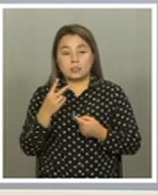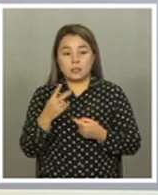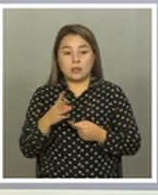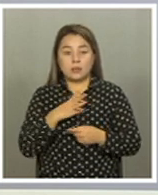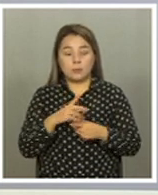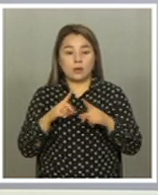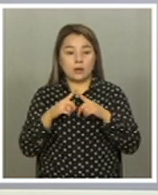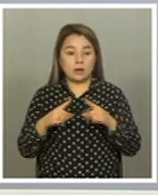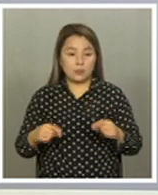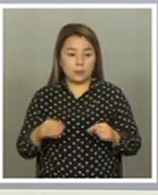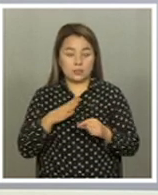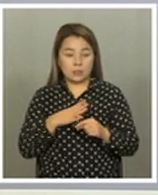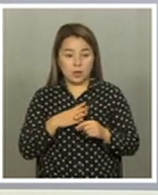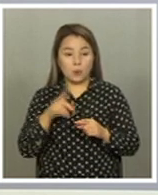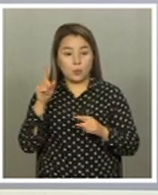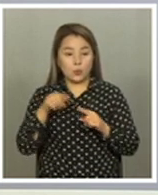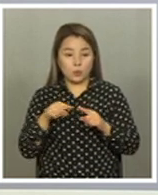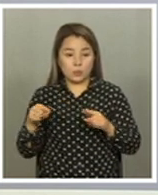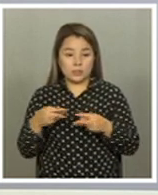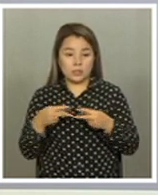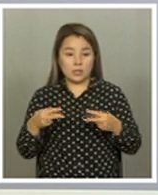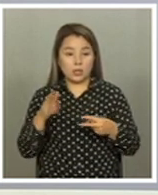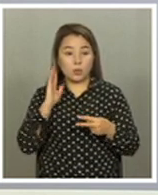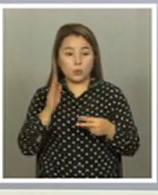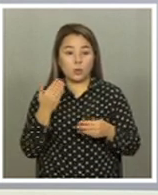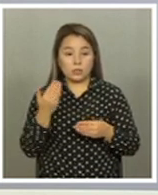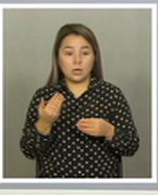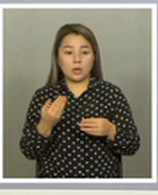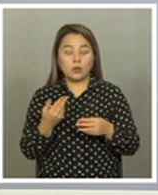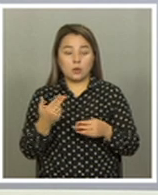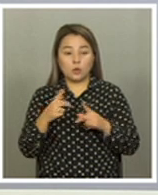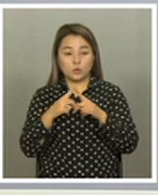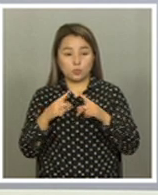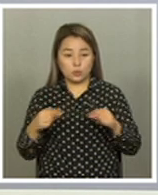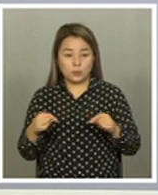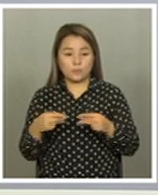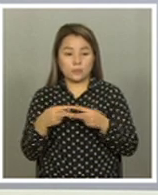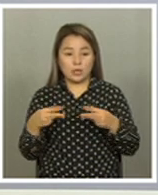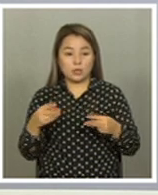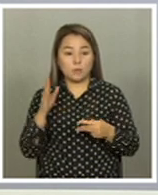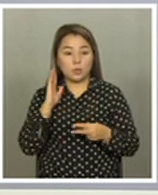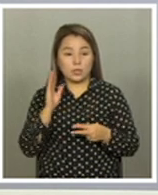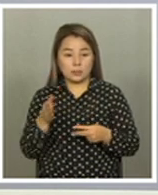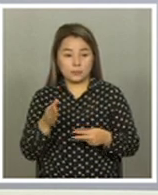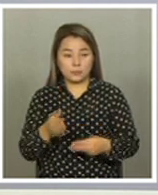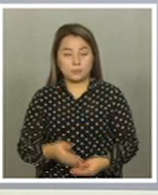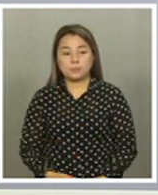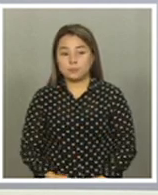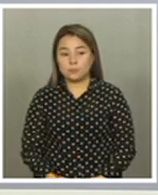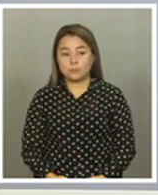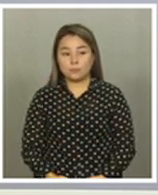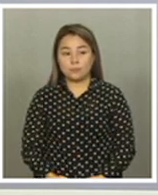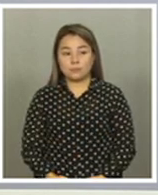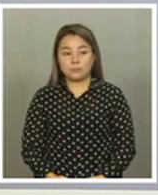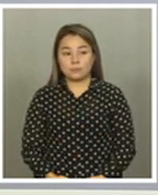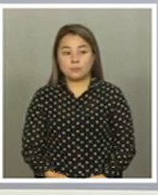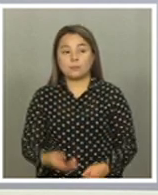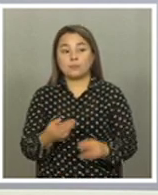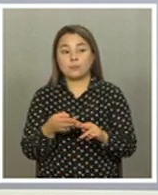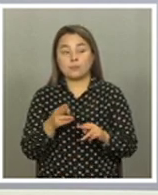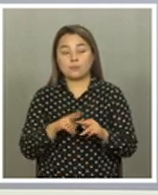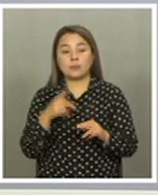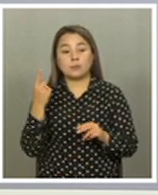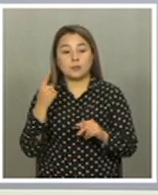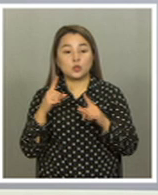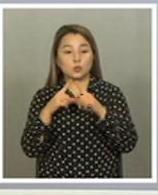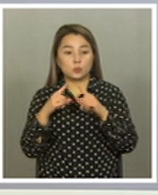арасындағы бұрышына тең болса, онда бұл үшбұрыштар тең болады. Мінекей балалар, мынау бірінші үшбұрыштағы